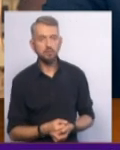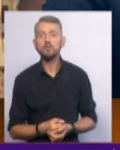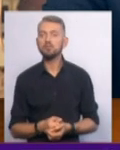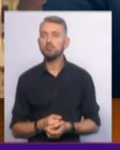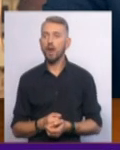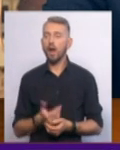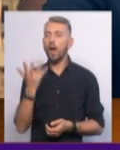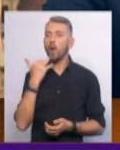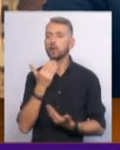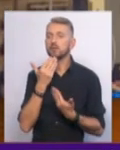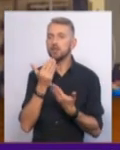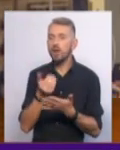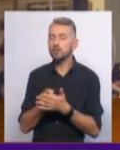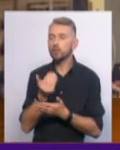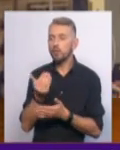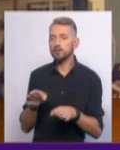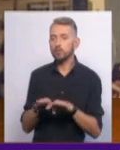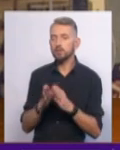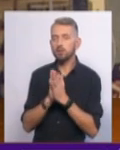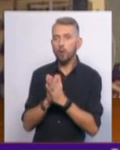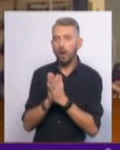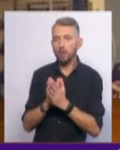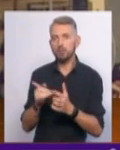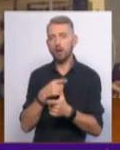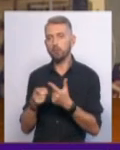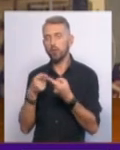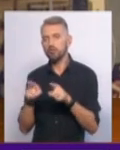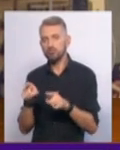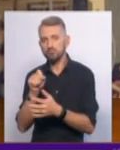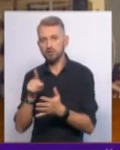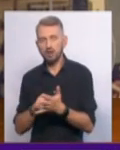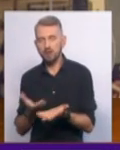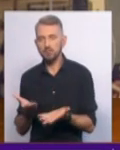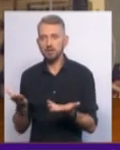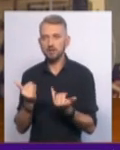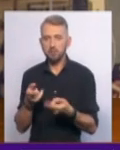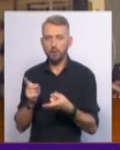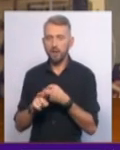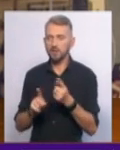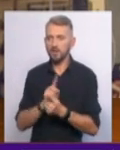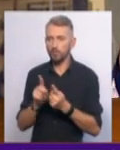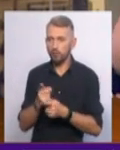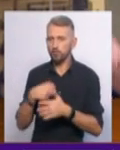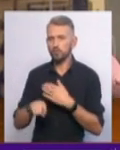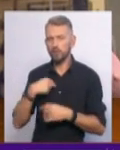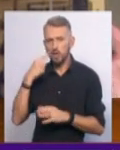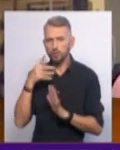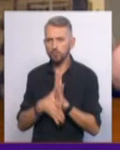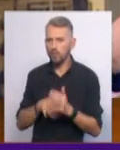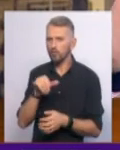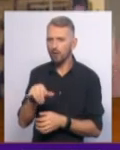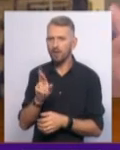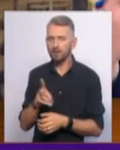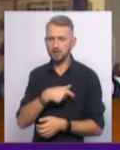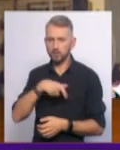коли звертається до вас з подібними проханнями або іншими взагалі нюансами, які зараз пов'язані з реформою? Тому що розумію, що до вас, як до депутата,